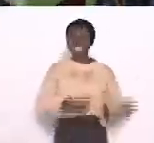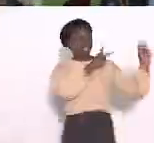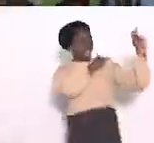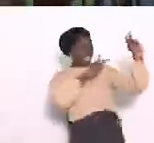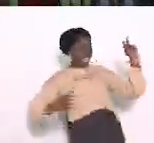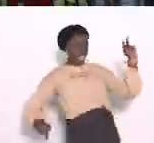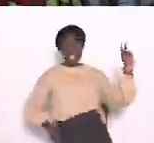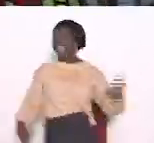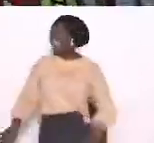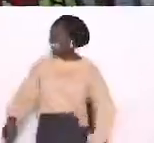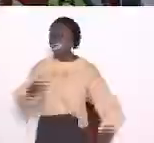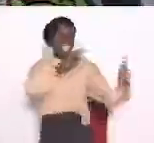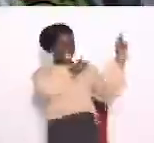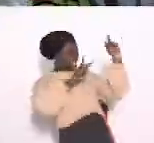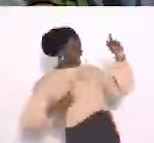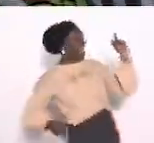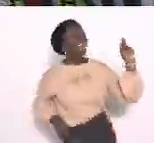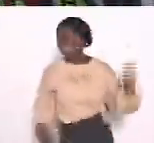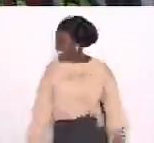ek